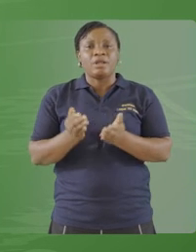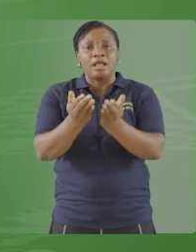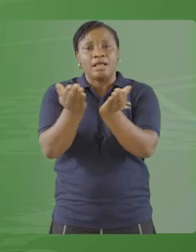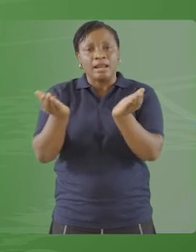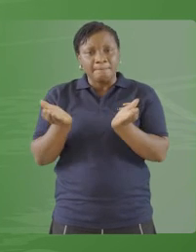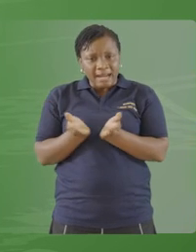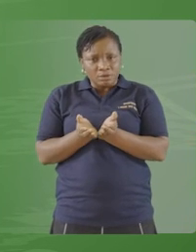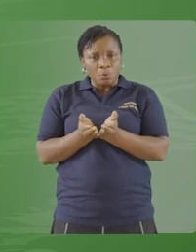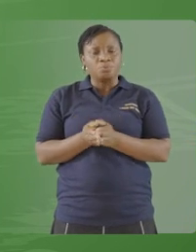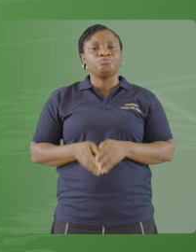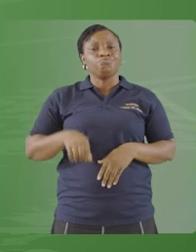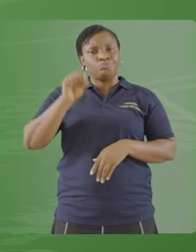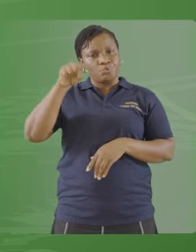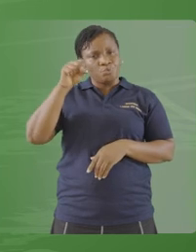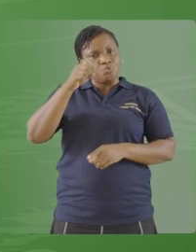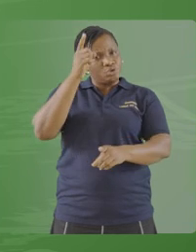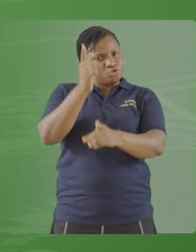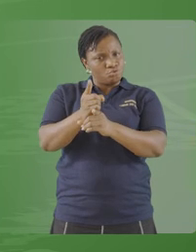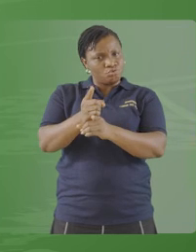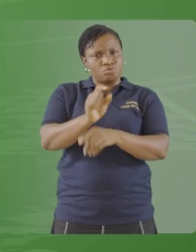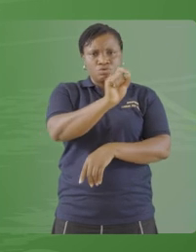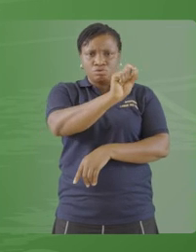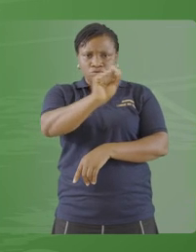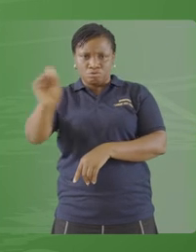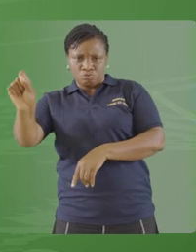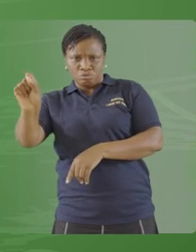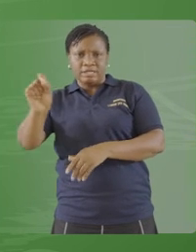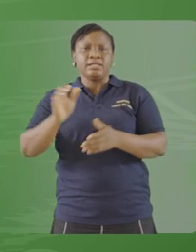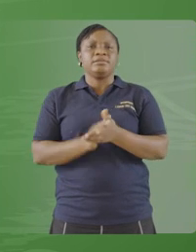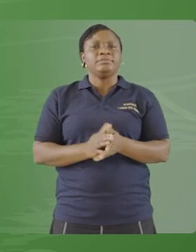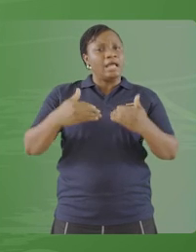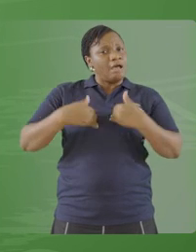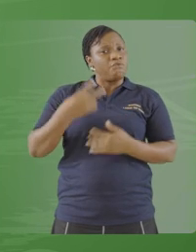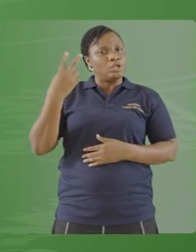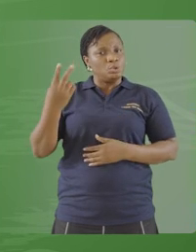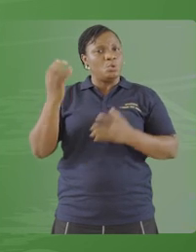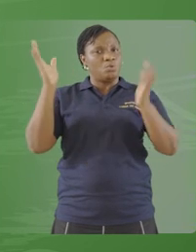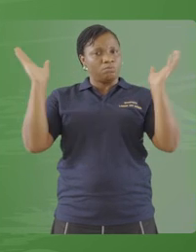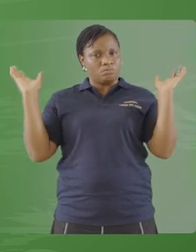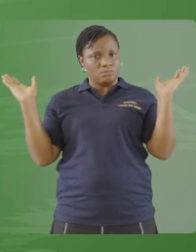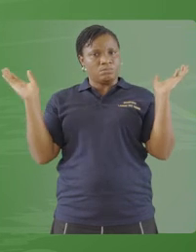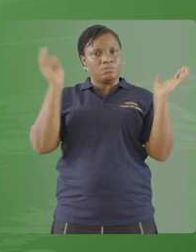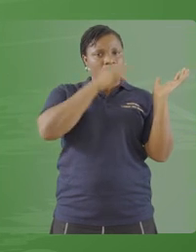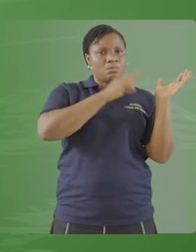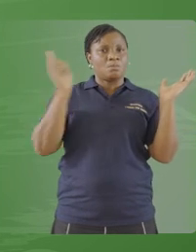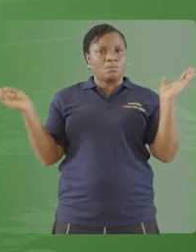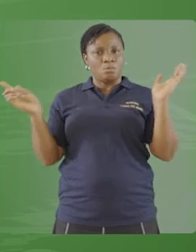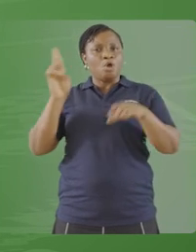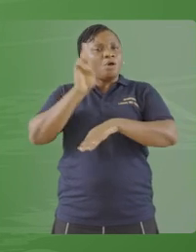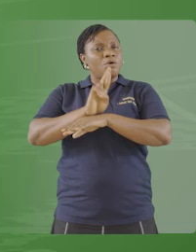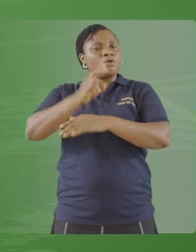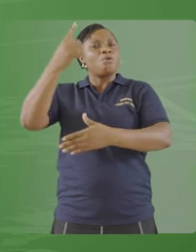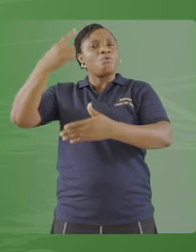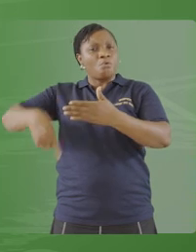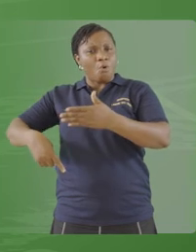Roberval. Les plateaux. Effectivement, les plateaux, il y en a deux. Les plateaux constituent l'un des